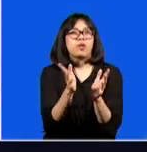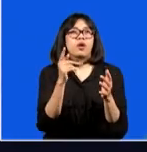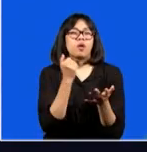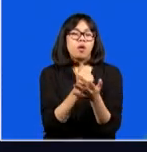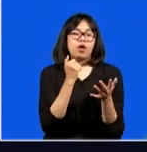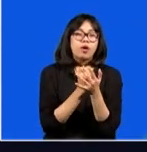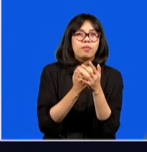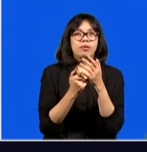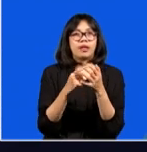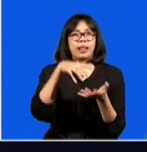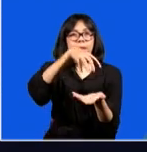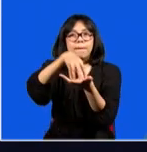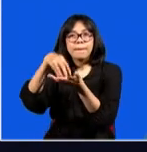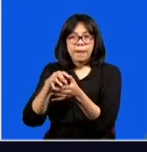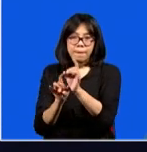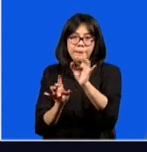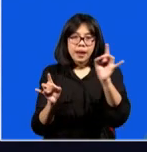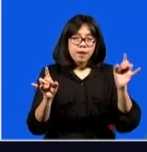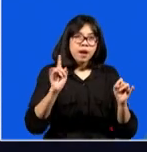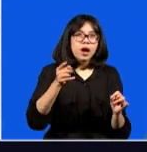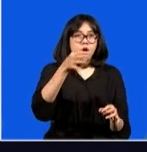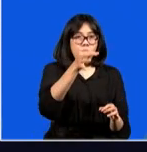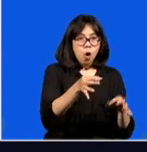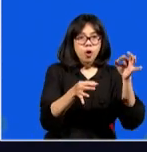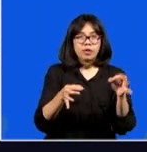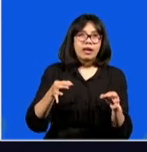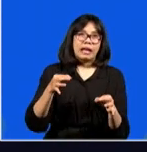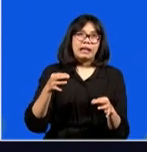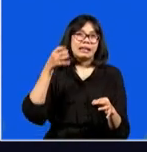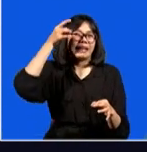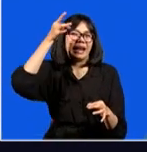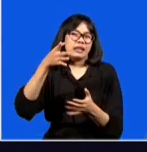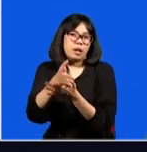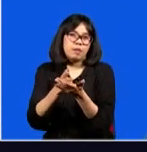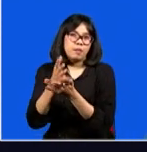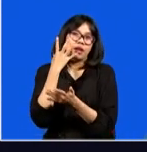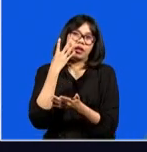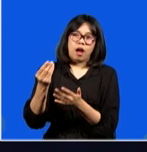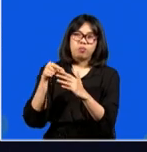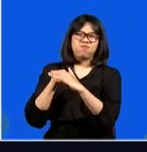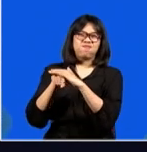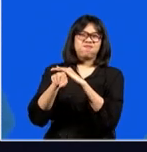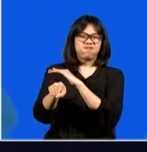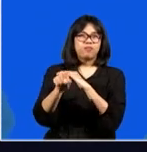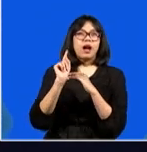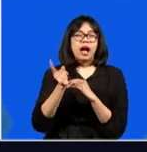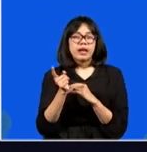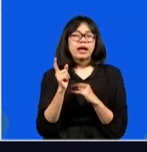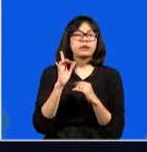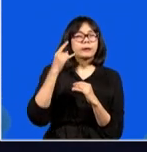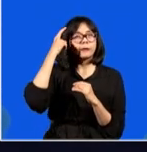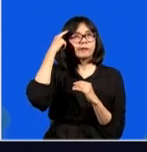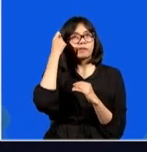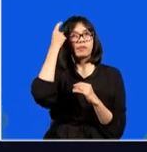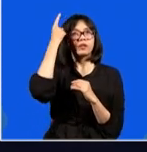kota sampai ujung pulau desa terpencil daerah terbatasan satu hal yang sama adalah guru